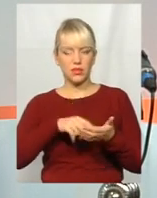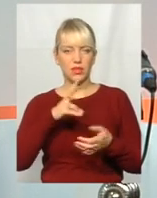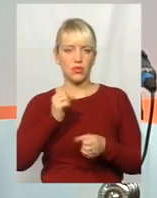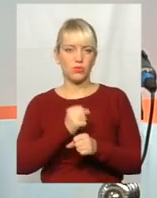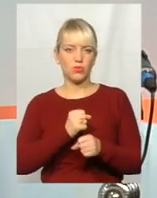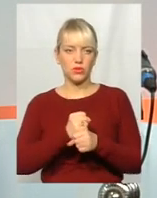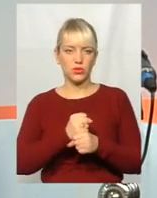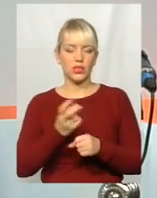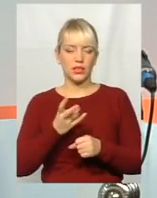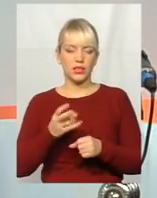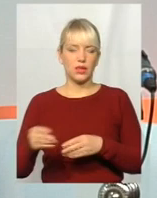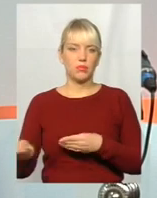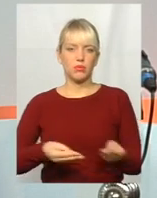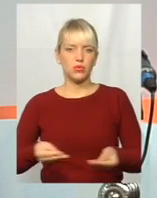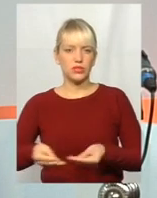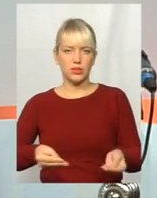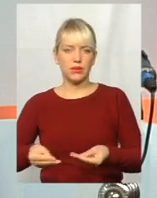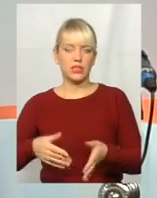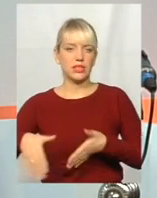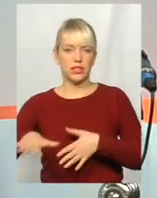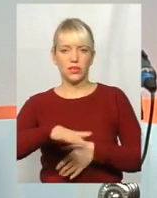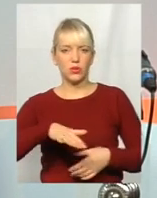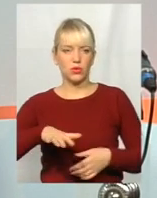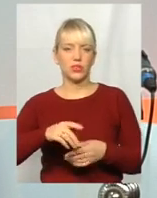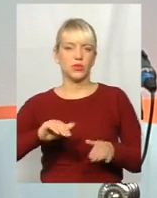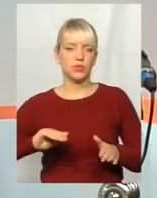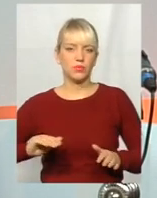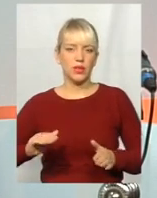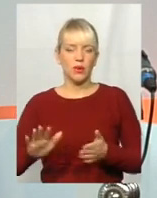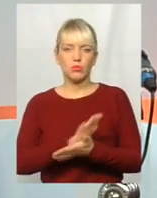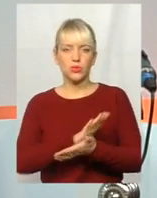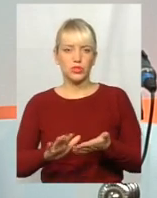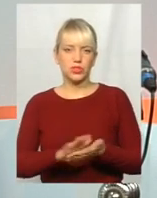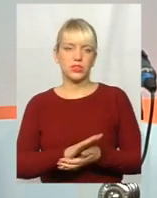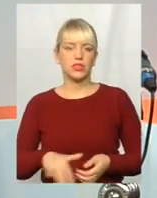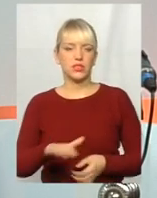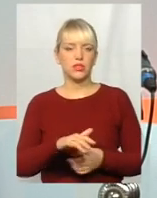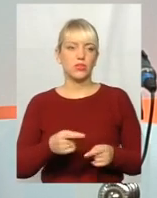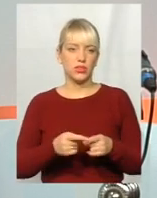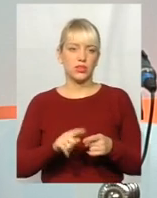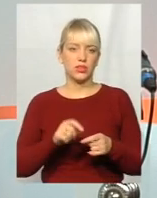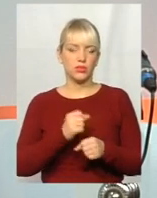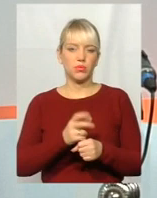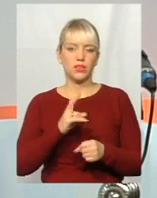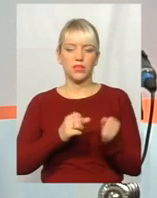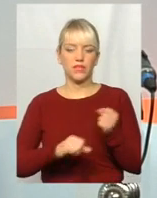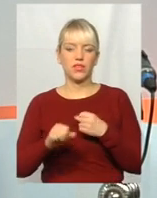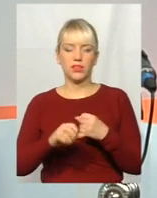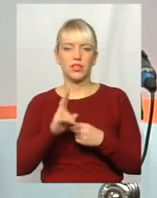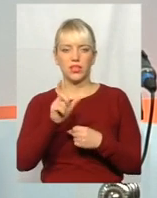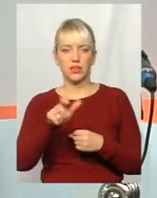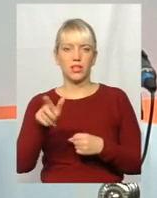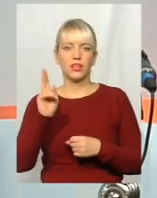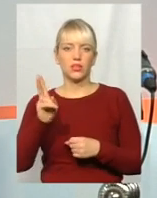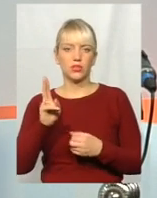далі, просипати території, прогрести їх. І тому це іздавна заведено так, що двірники і так далі